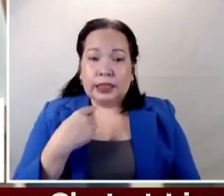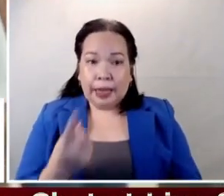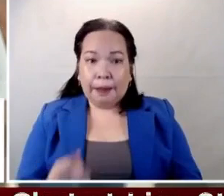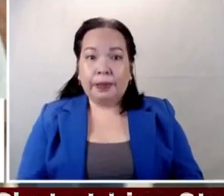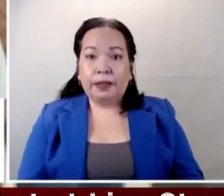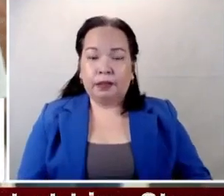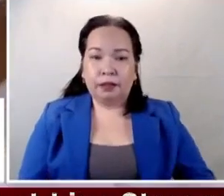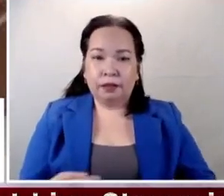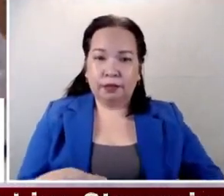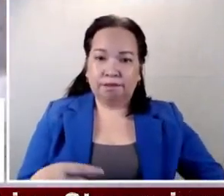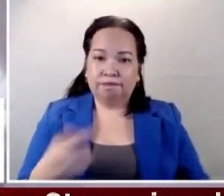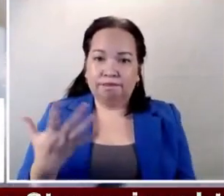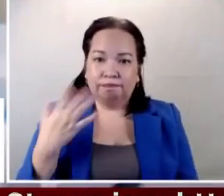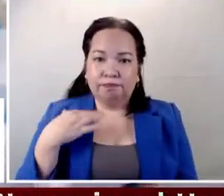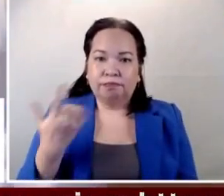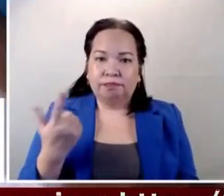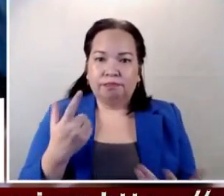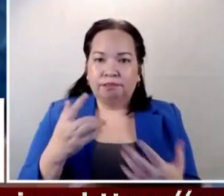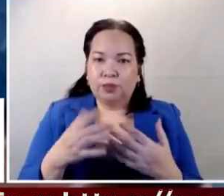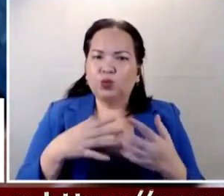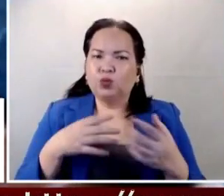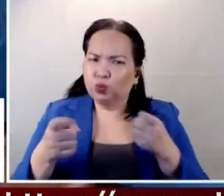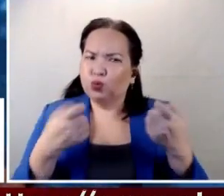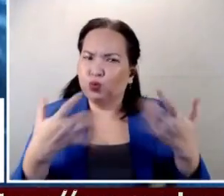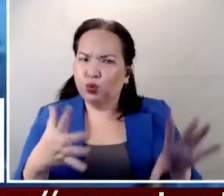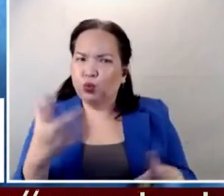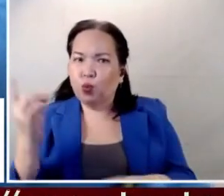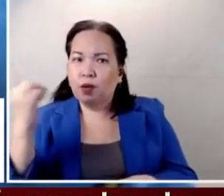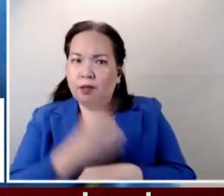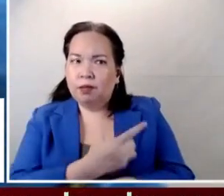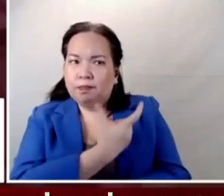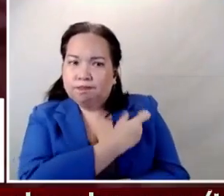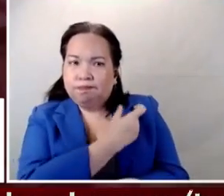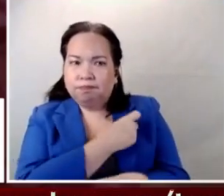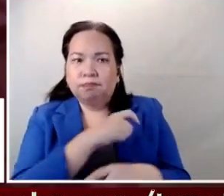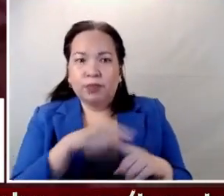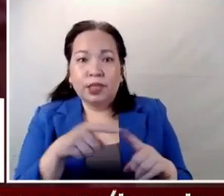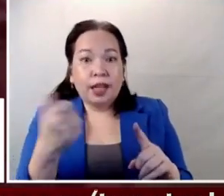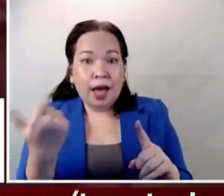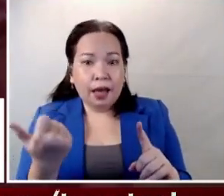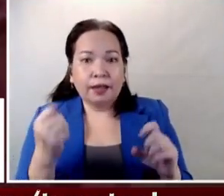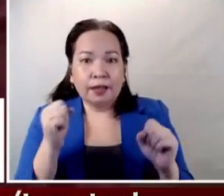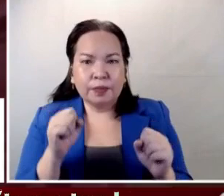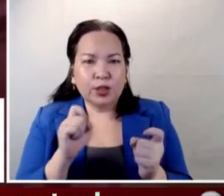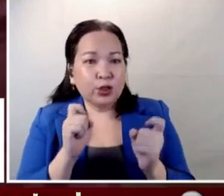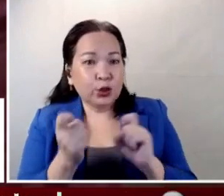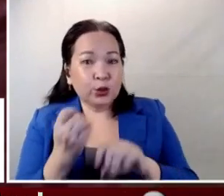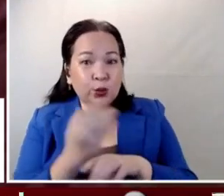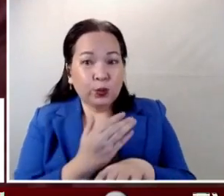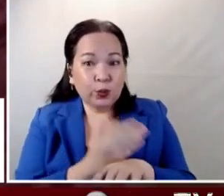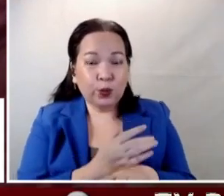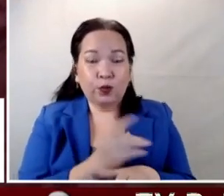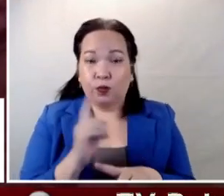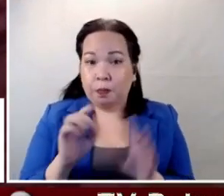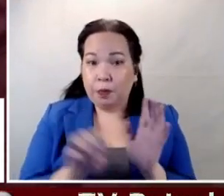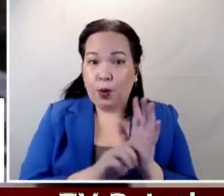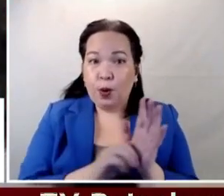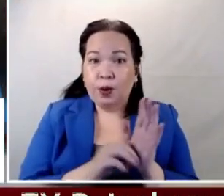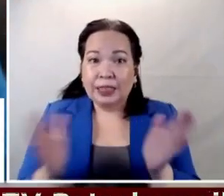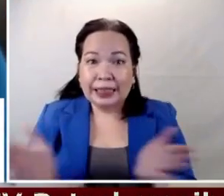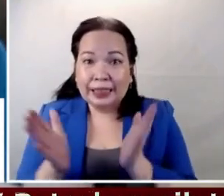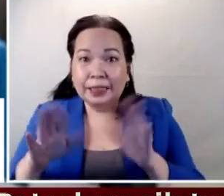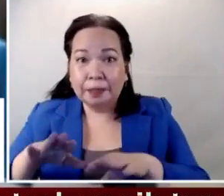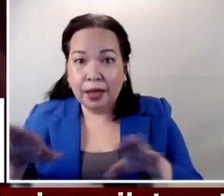ng ilang araw na pediatric COVID vaccination, may mga pwede pang pag-igihin tulad ng paghikayat sa mga batang may comorbidity